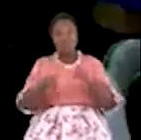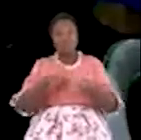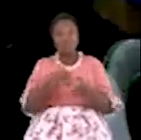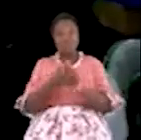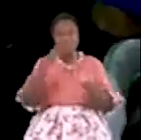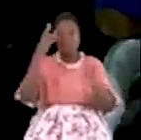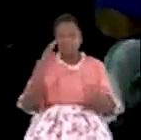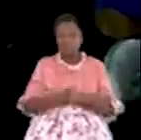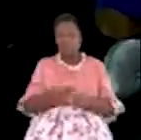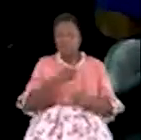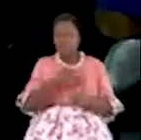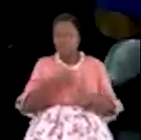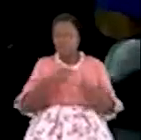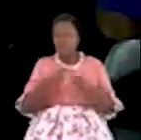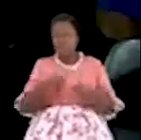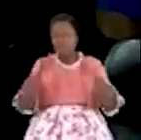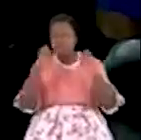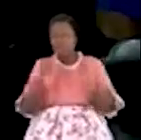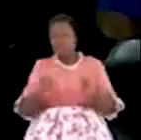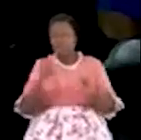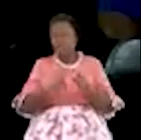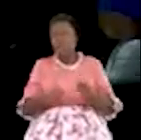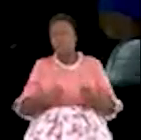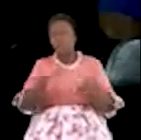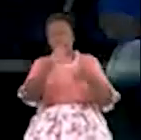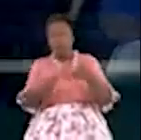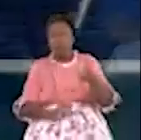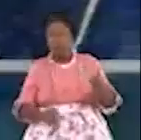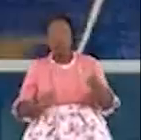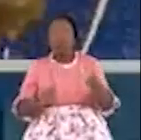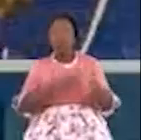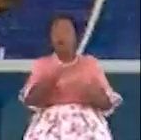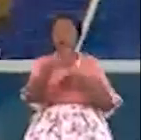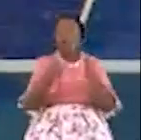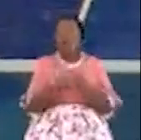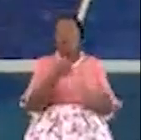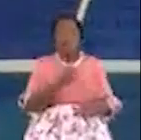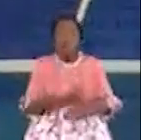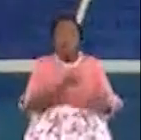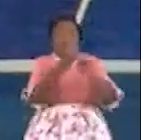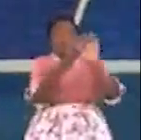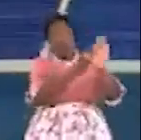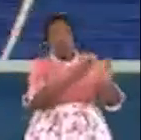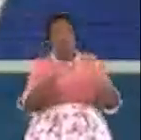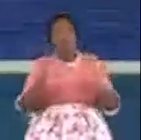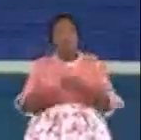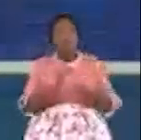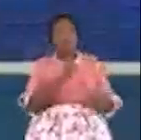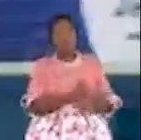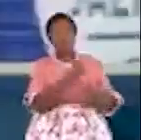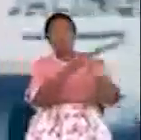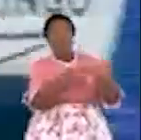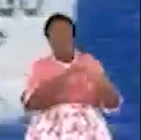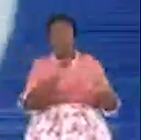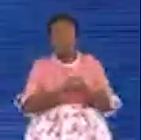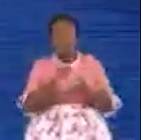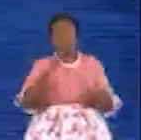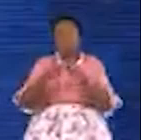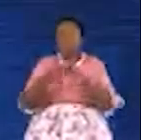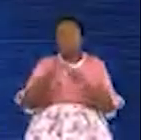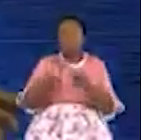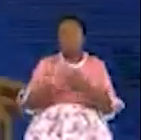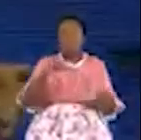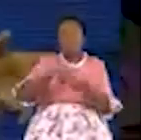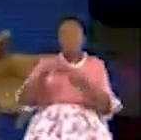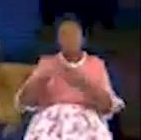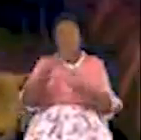Ike ka ị wezụga ugwu niile, ugwu a ndị na-eguzo n'iru gị, ugwu a ndị